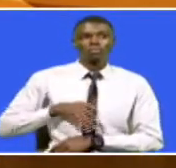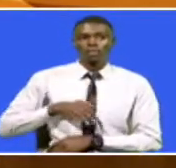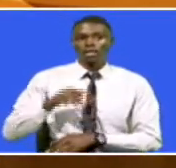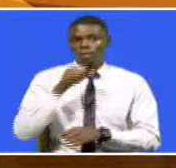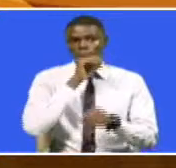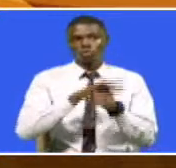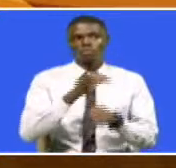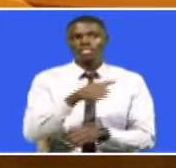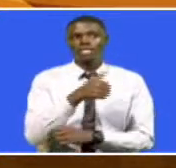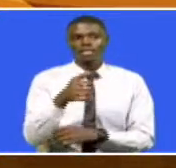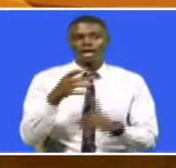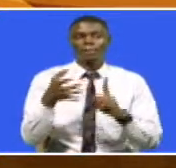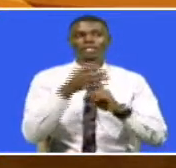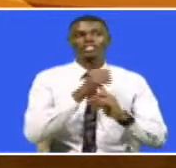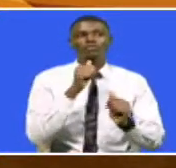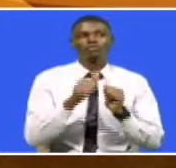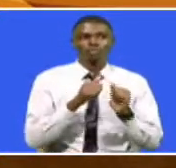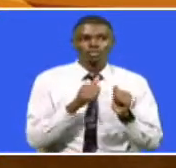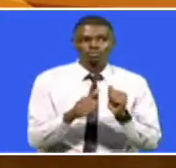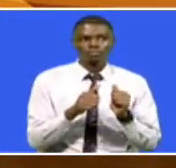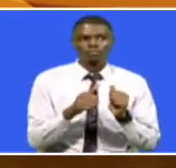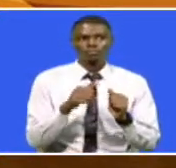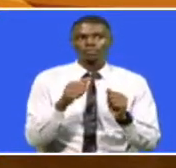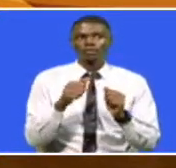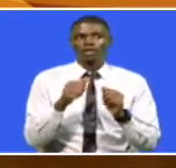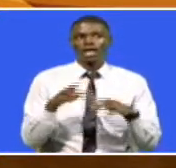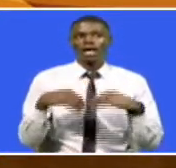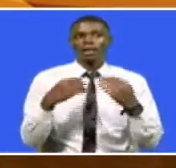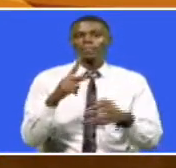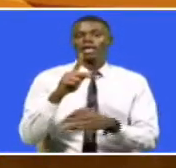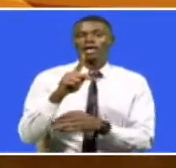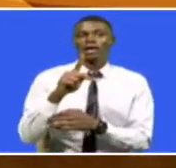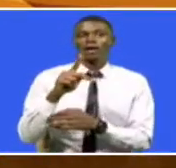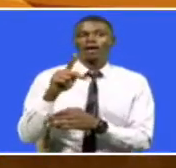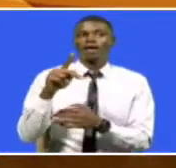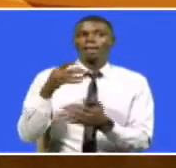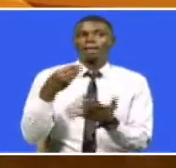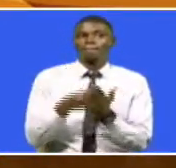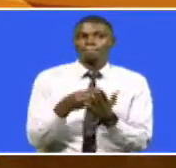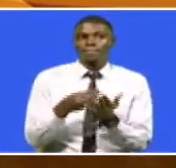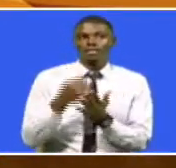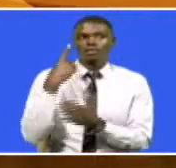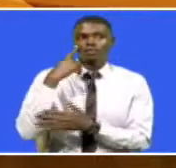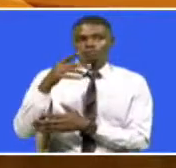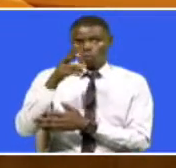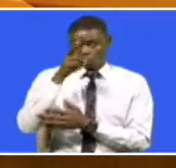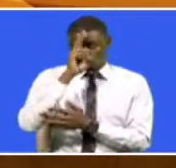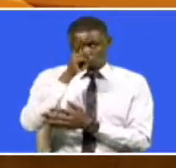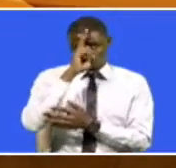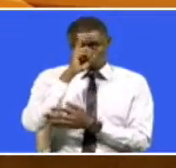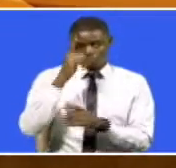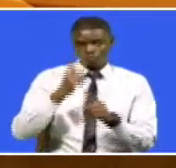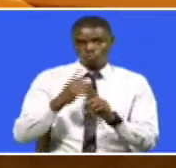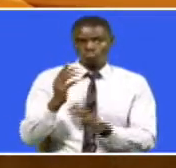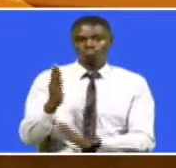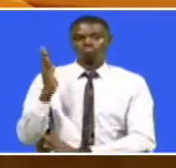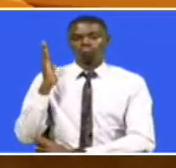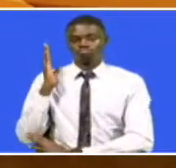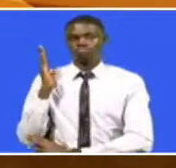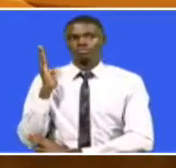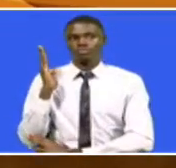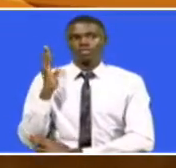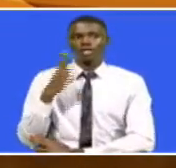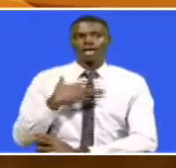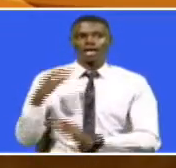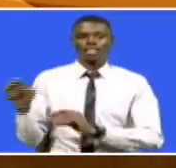ahadi ambazo amezitimiza ikiwa ni pamoja na ahadi ya kutoa kibeti cha fedha za maafisa wa polisi kutoka Wizara ya Usalama wa Ndani